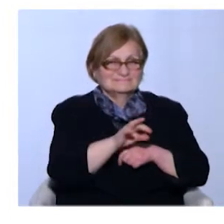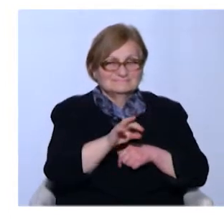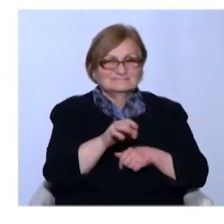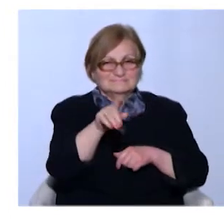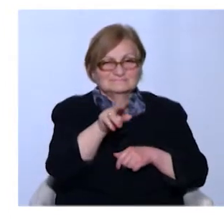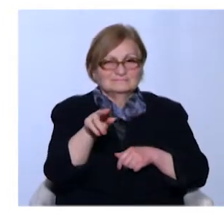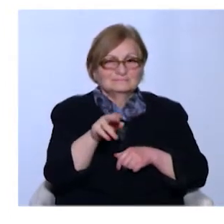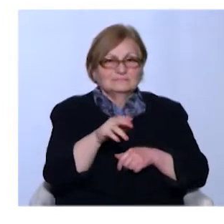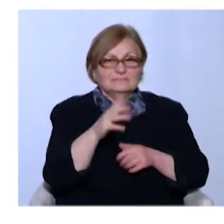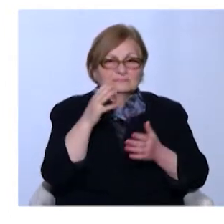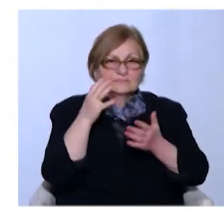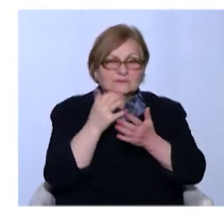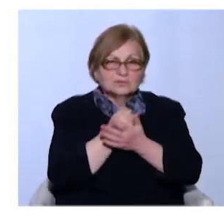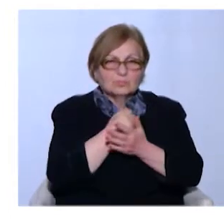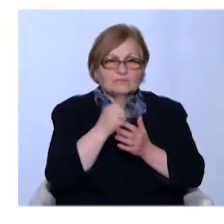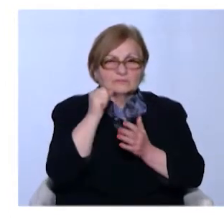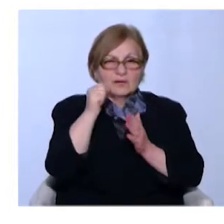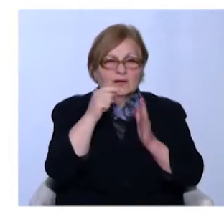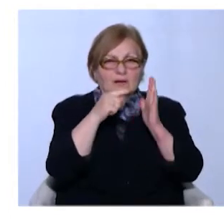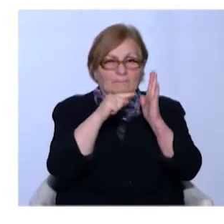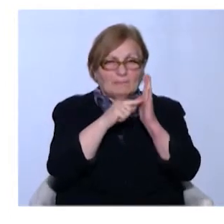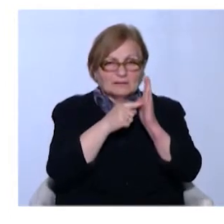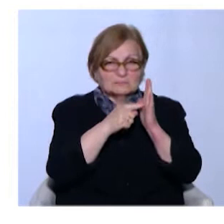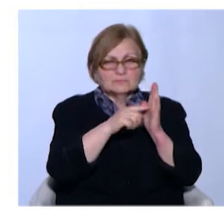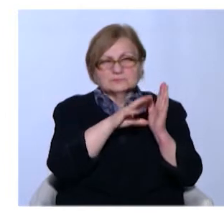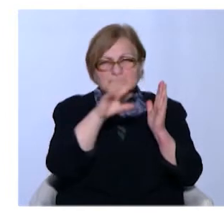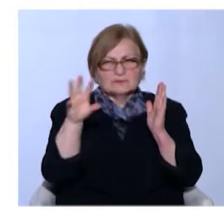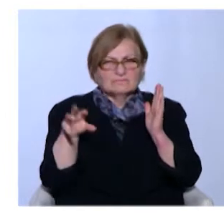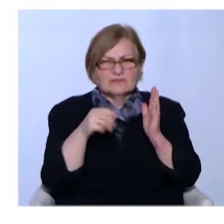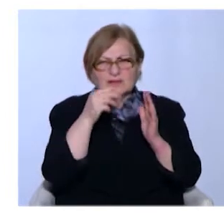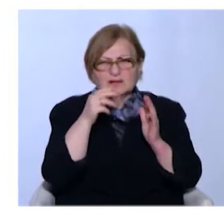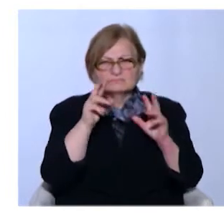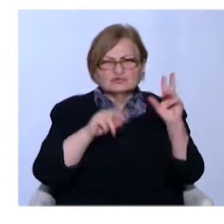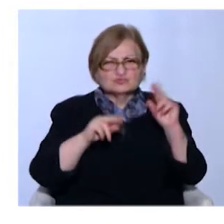A პარამეტრის ყველა მნიშვნელობა, რომლისთვისაც y უდრის 3x+5 და y უდრის